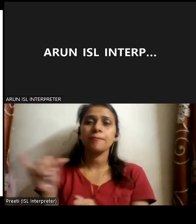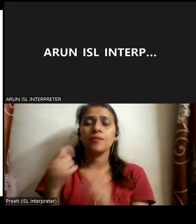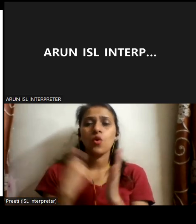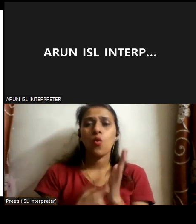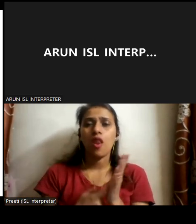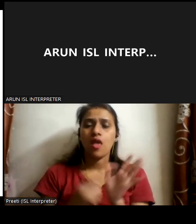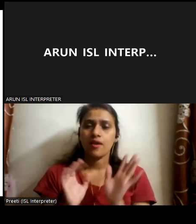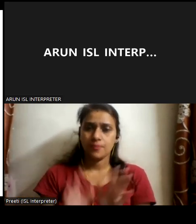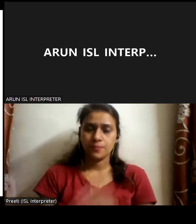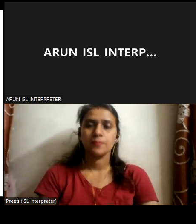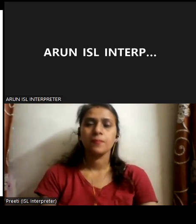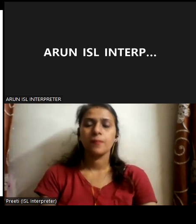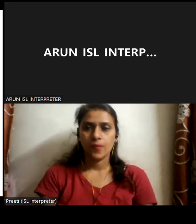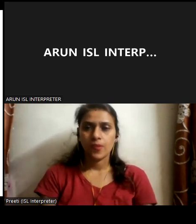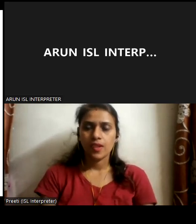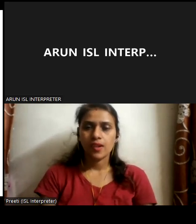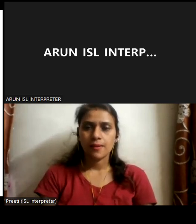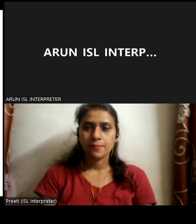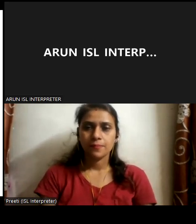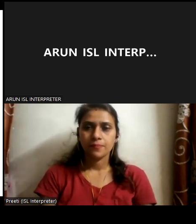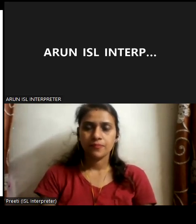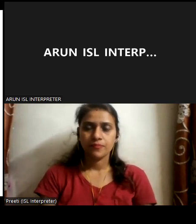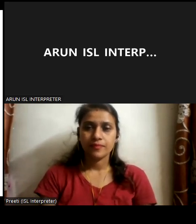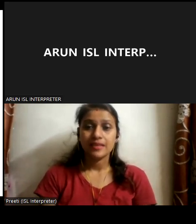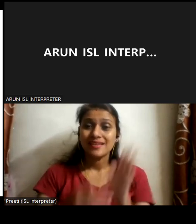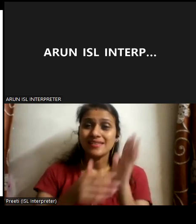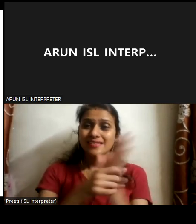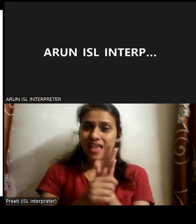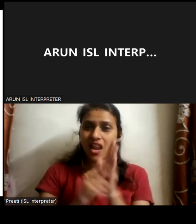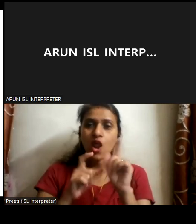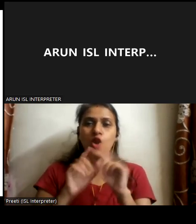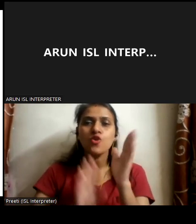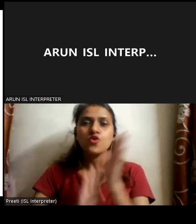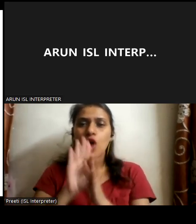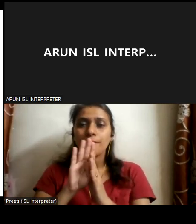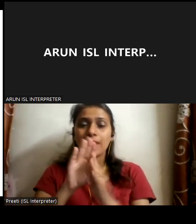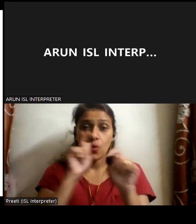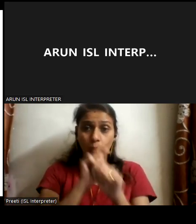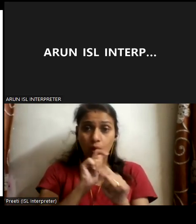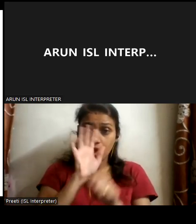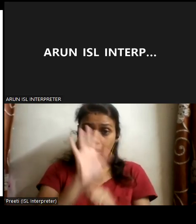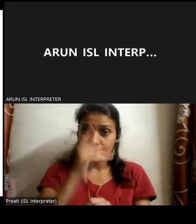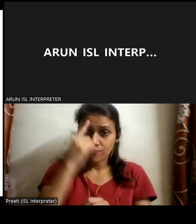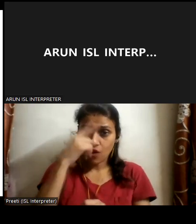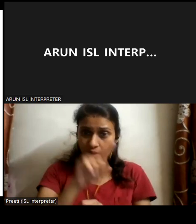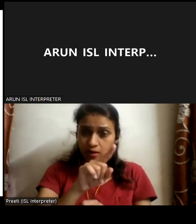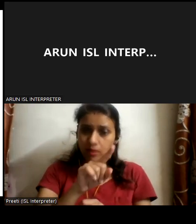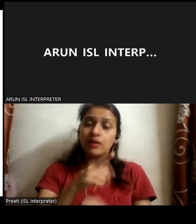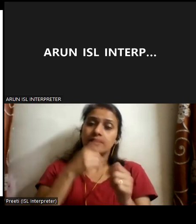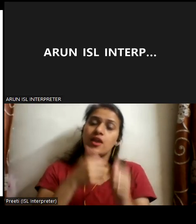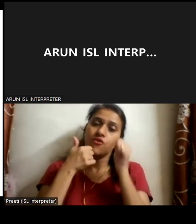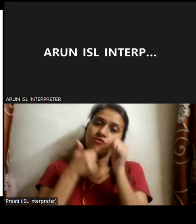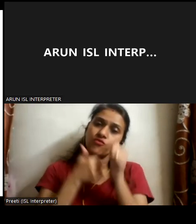विकास के परियोजना पर काम कर रहा है उसको वह स्टैंडर्ड ऑपरेटिंग प्रोसीजर हर स्तर पर मानना ही मानना